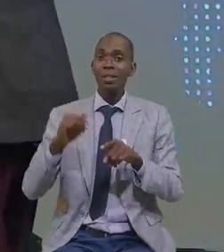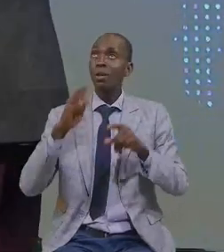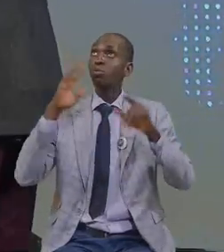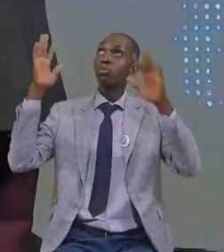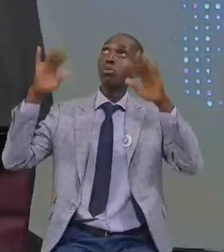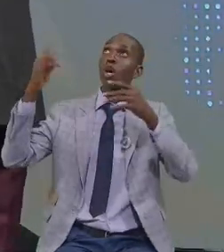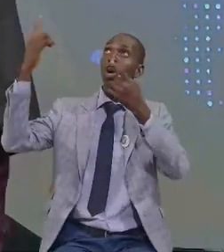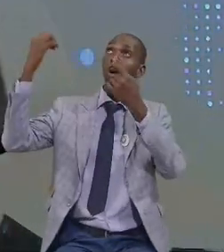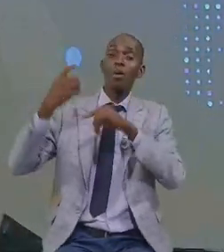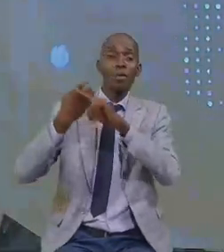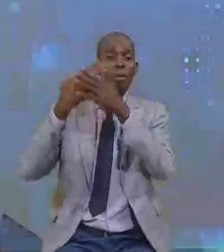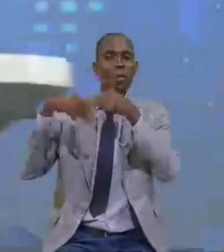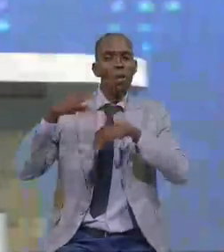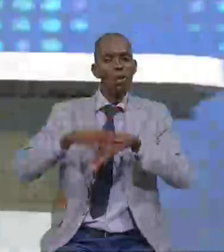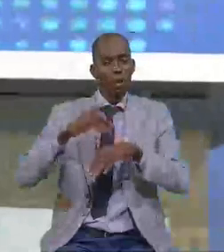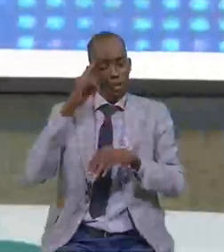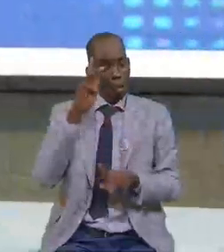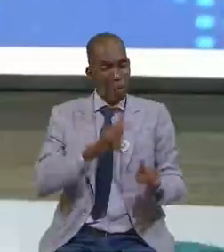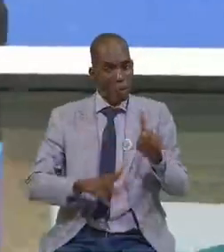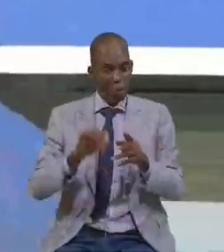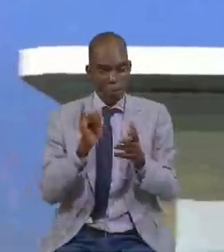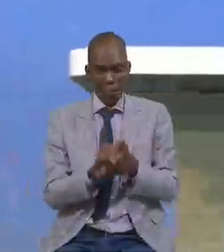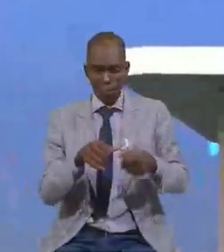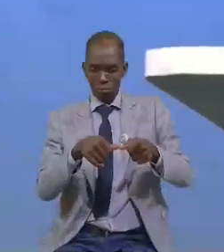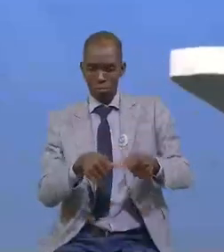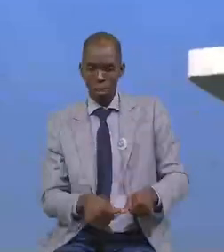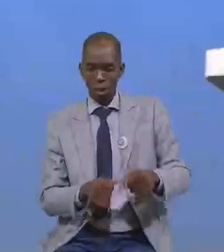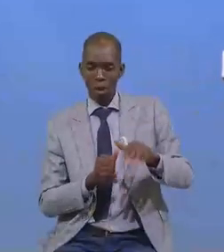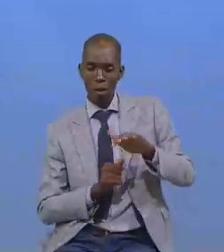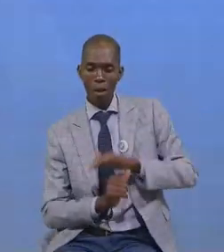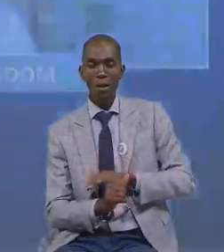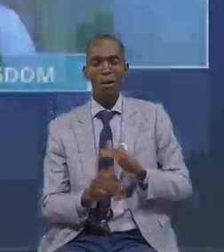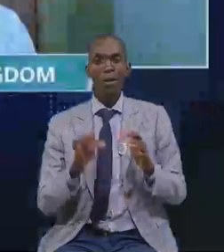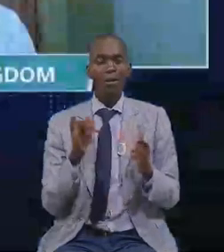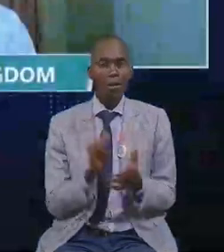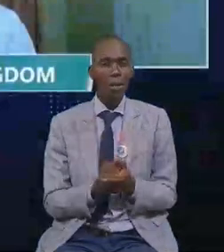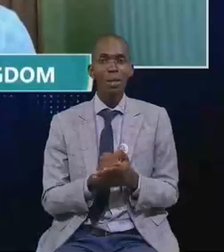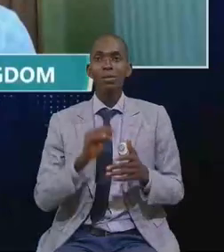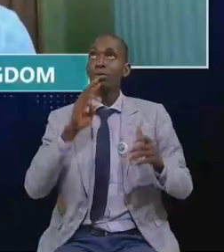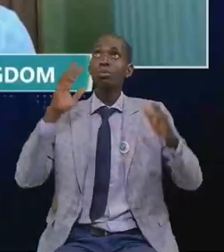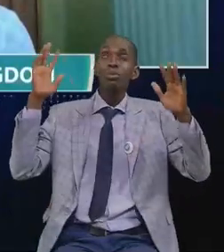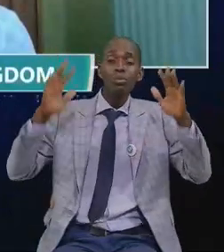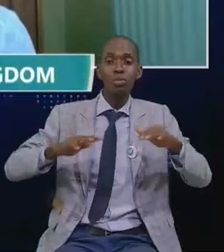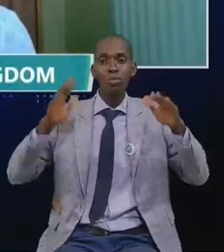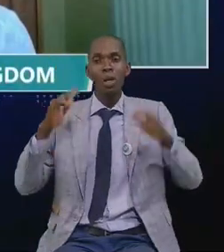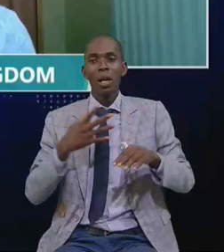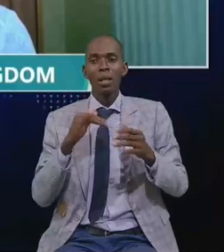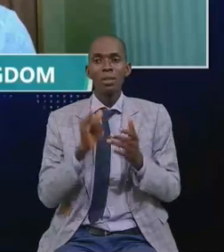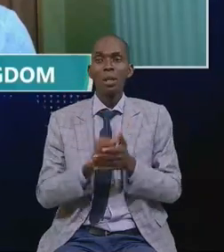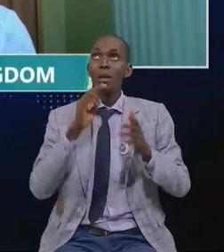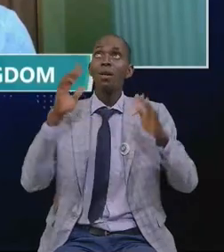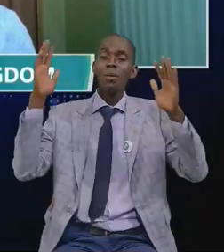du ciel, pour les gens qui restent sous cette pluie qui tombe et la pluie là